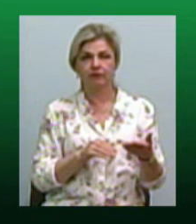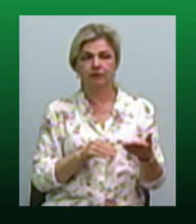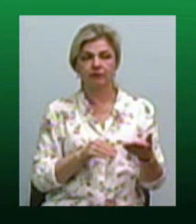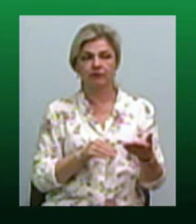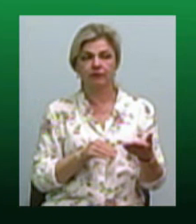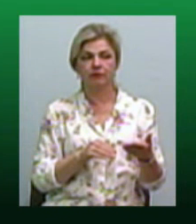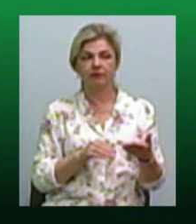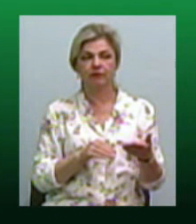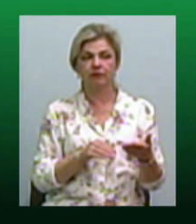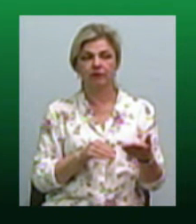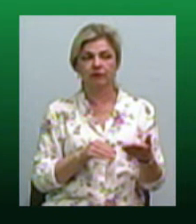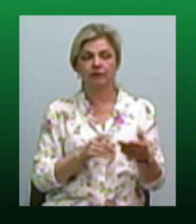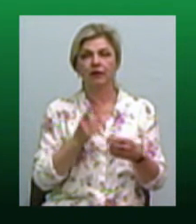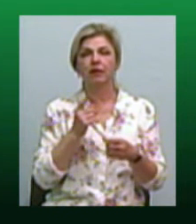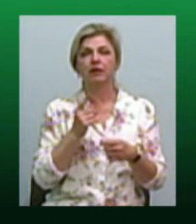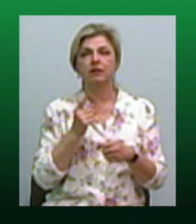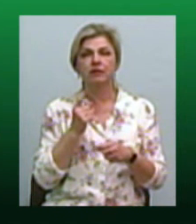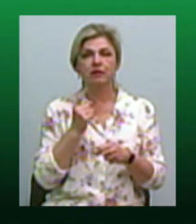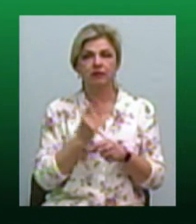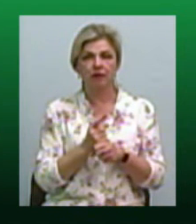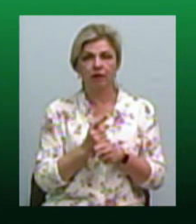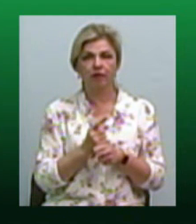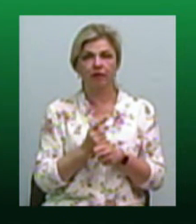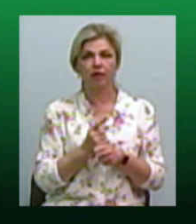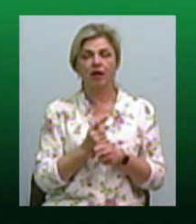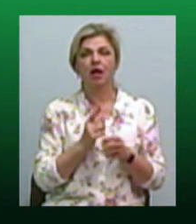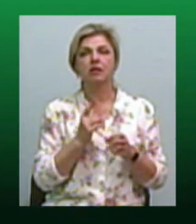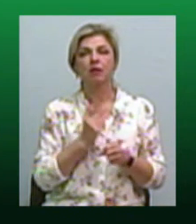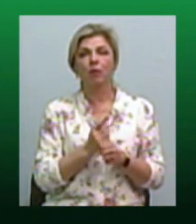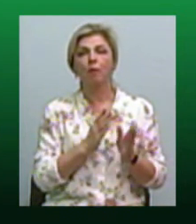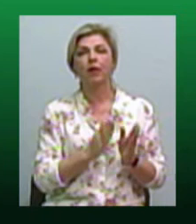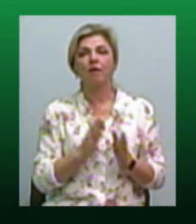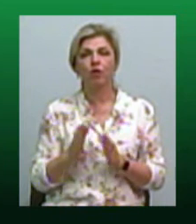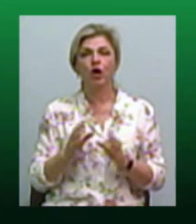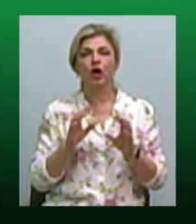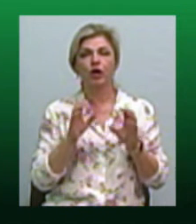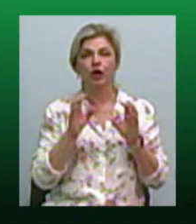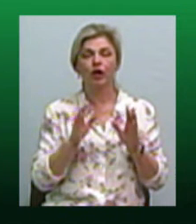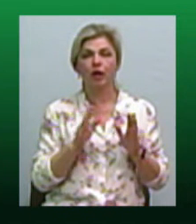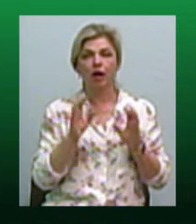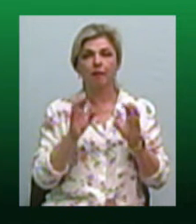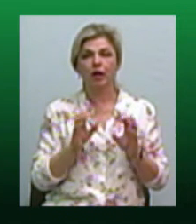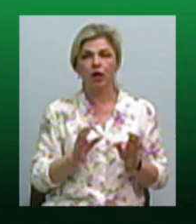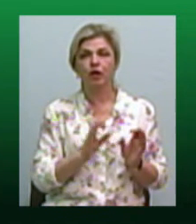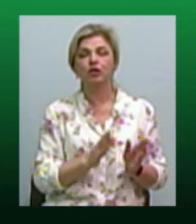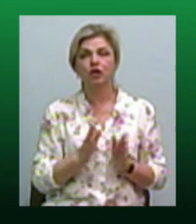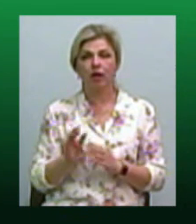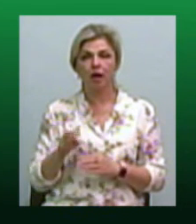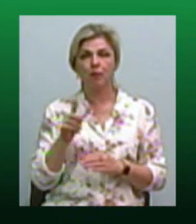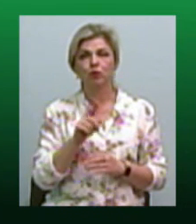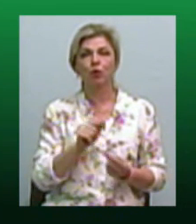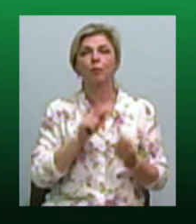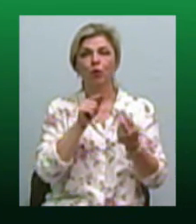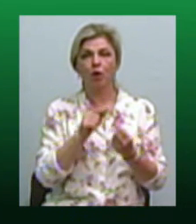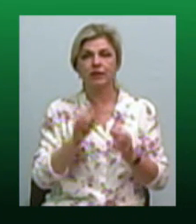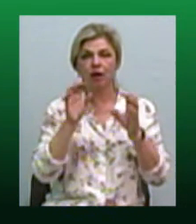Такі вимоги у них – заборонити будь-який особливий правовий режим, що обмежить суверенітет України чи дії загальнонаціонального законодавства на